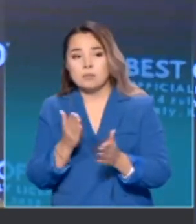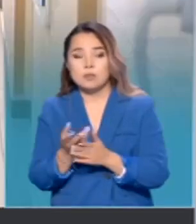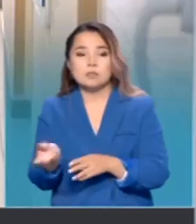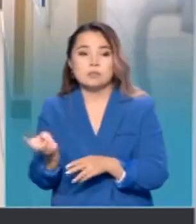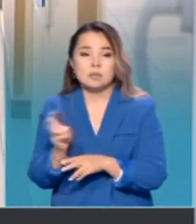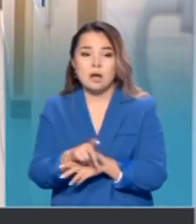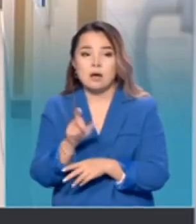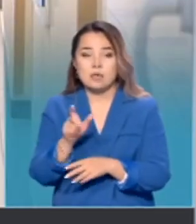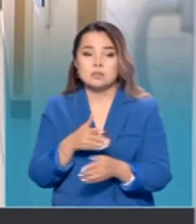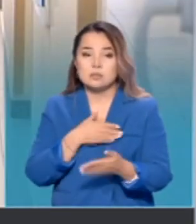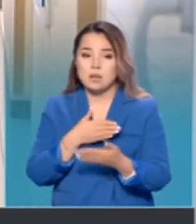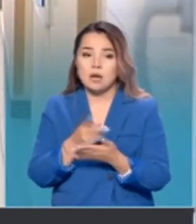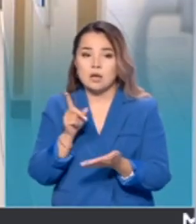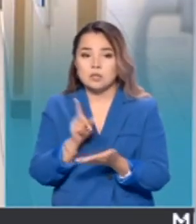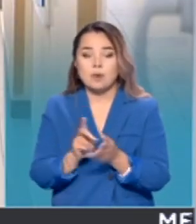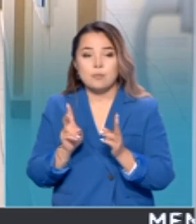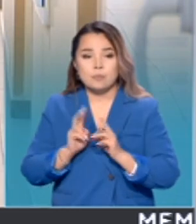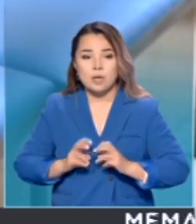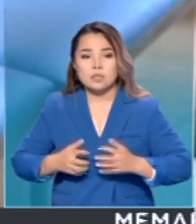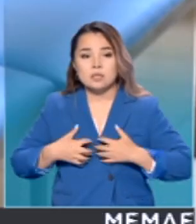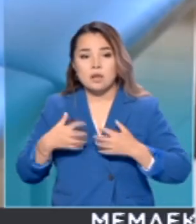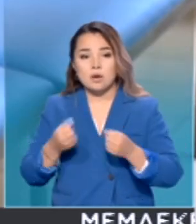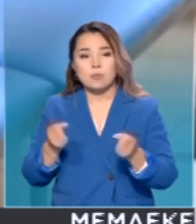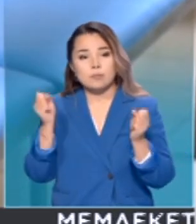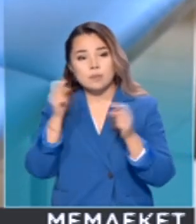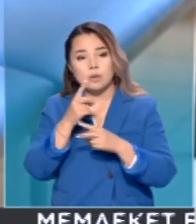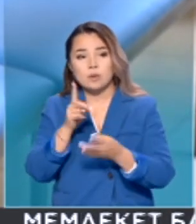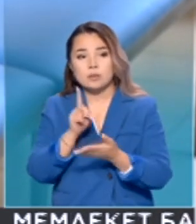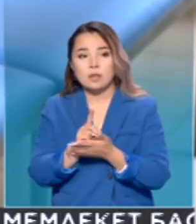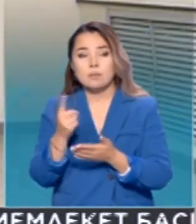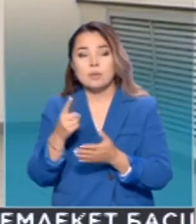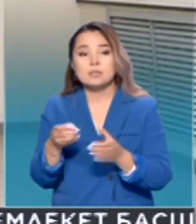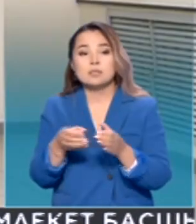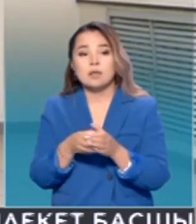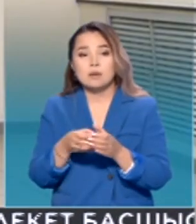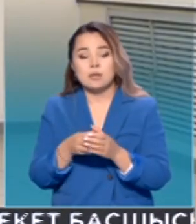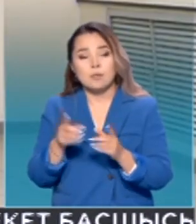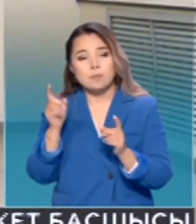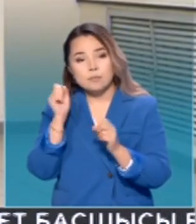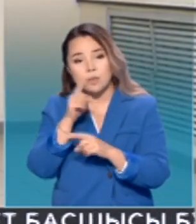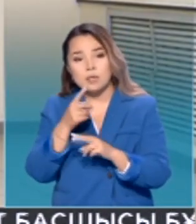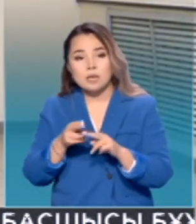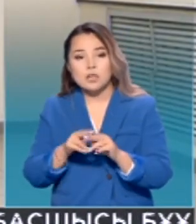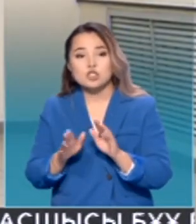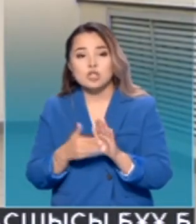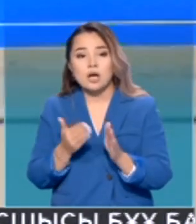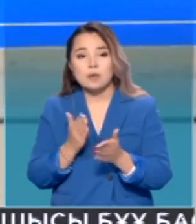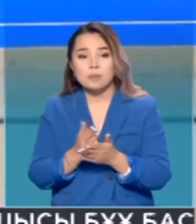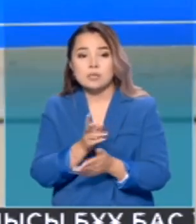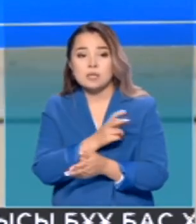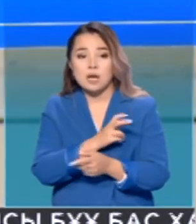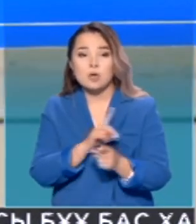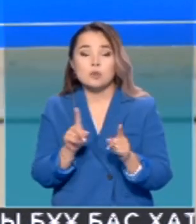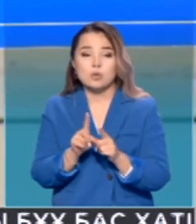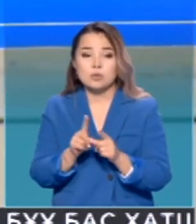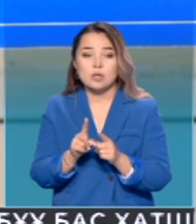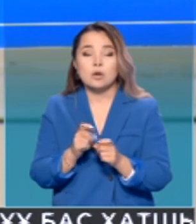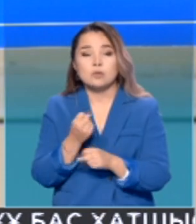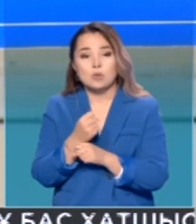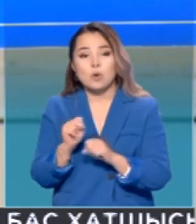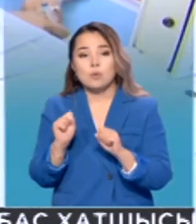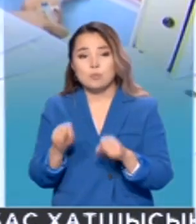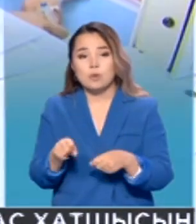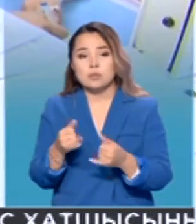ол адам деген. Осылайша қазір әрбір үшінші науқастың халі бірінші сатыда анықталып жатыр. Скринингке шақырумен қоса дәрігерлер жеңуге